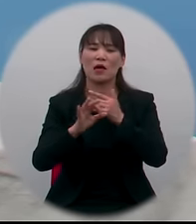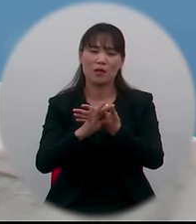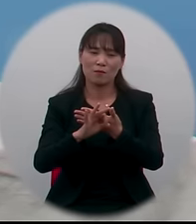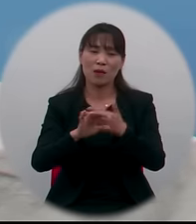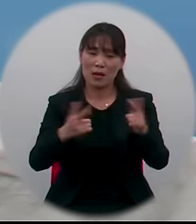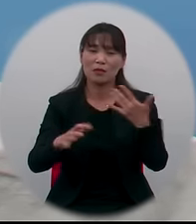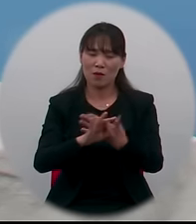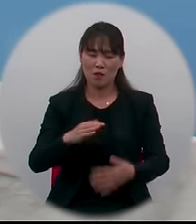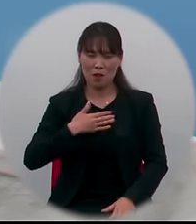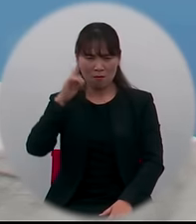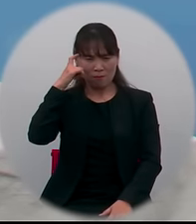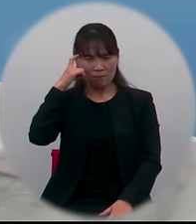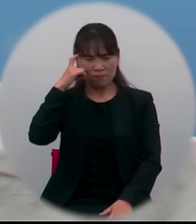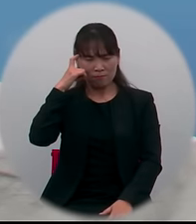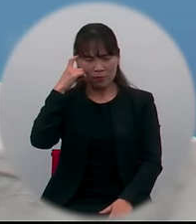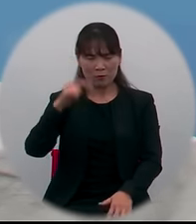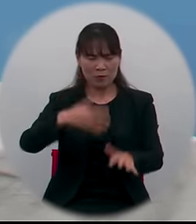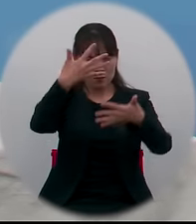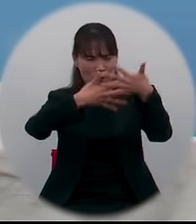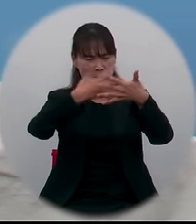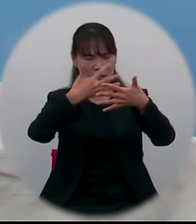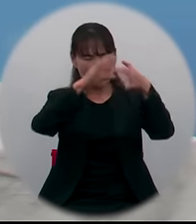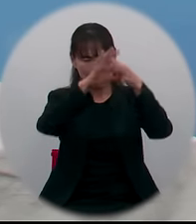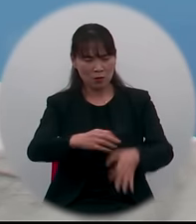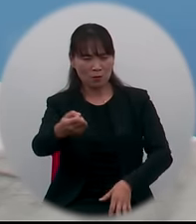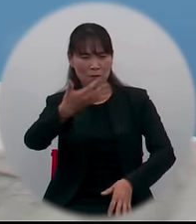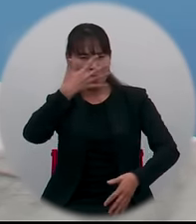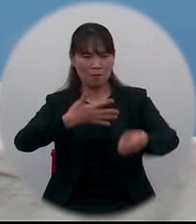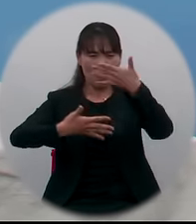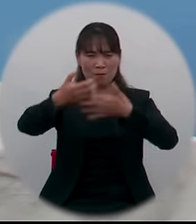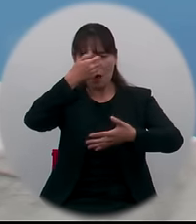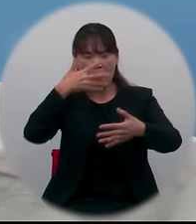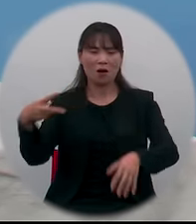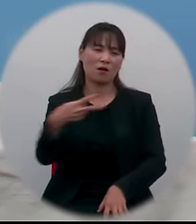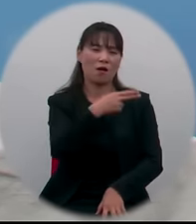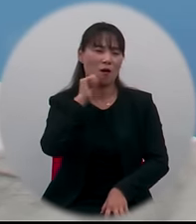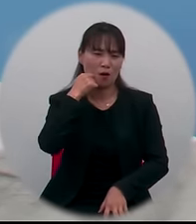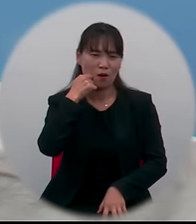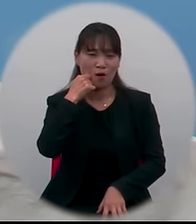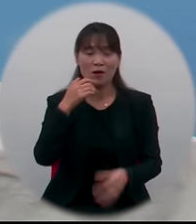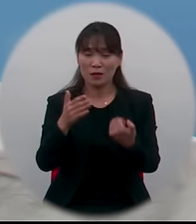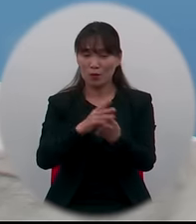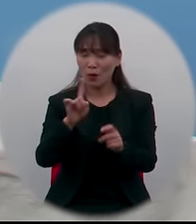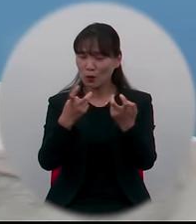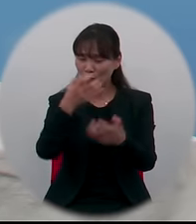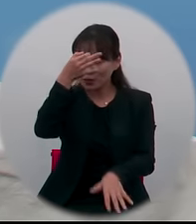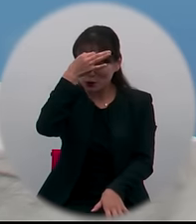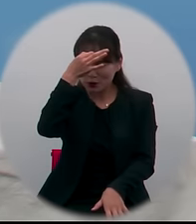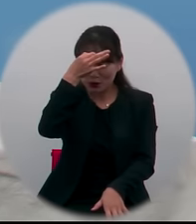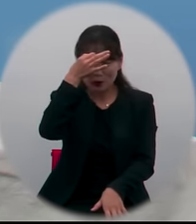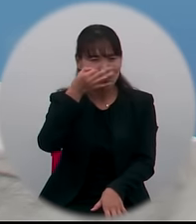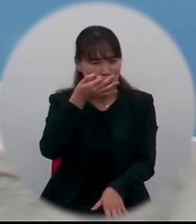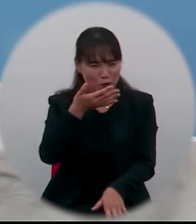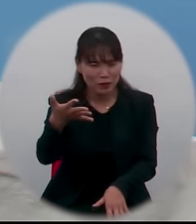중요해요 그렇지 않으면은 내가 의지만으로이 영상이 계속 나타나는 것을 끊을 수가 없어요 자 그럼 어떻게 기술적으로